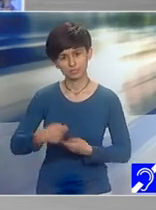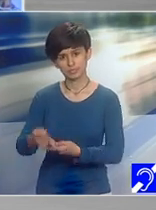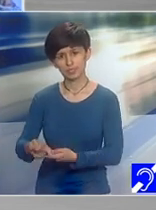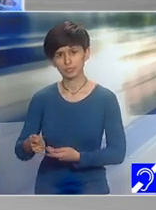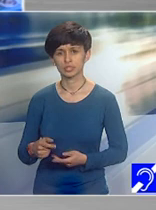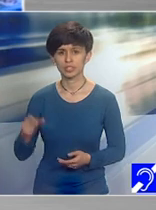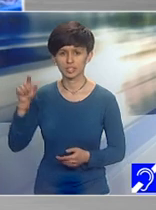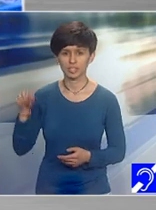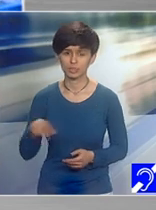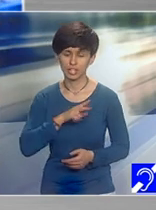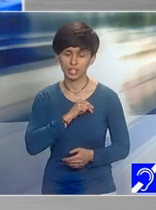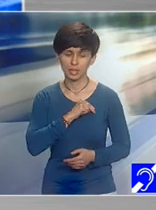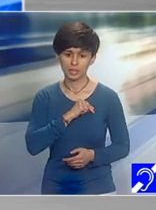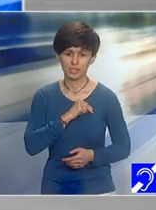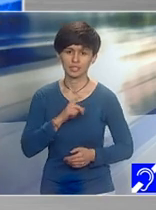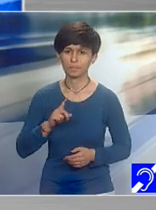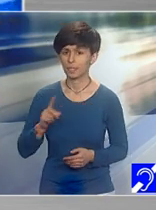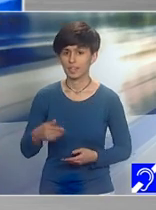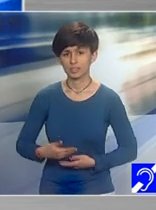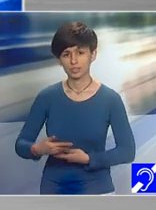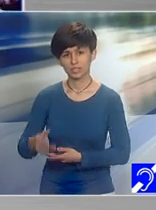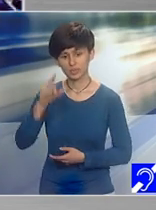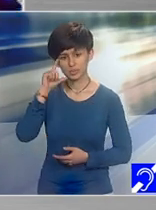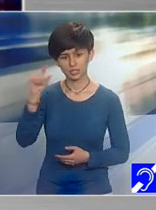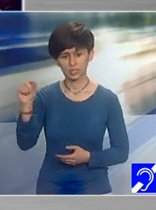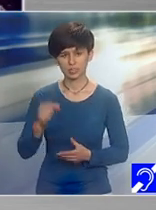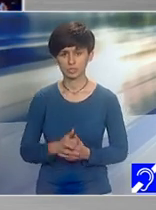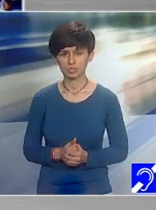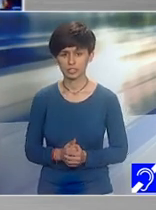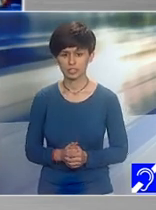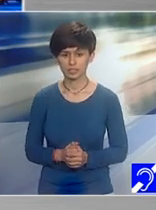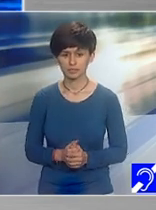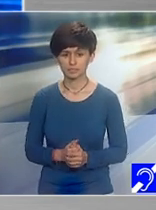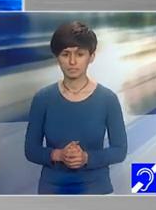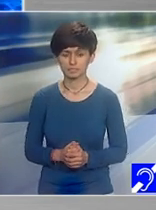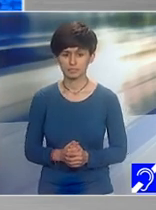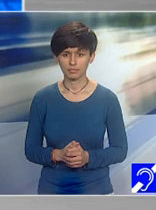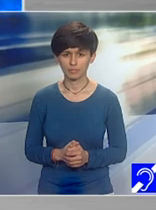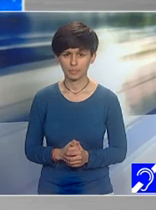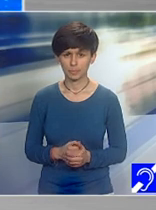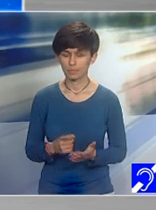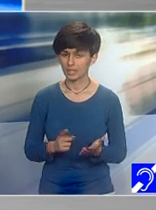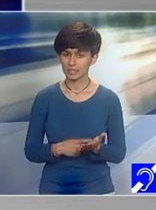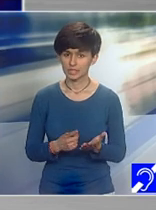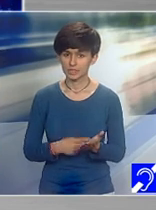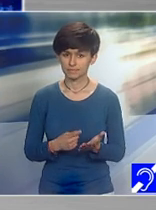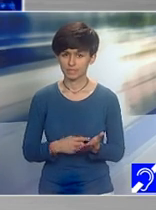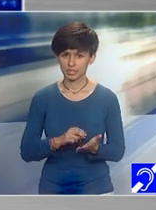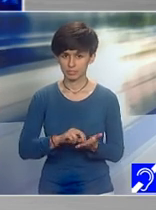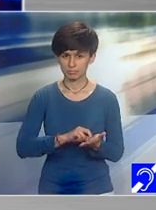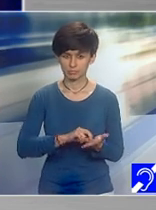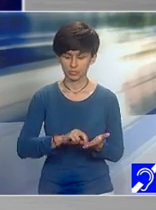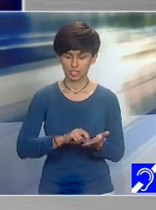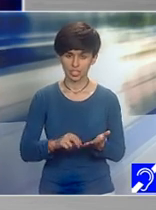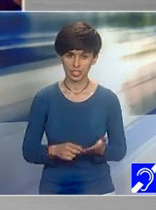de astăzi nu s-a primit un răspuns. Cererea a fost urmărită pe site-ul primăriei. Într-adevăr, este un aspect foarte bun că se poate urmări parcursul